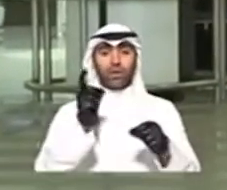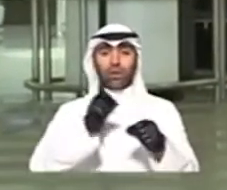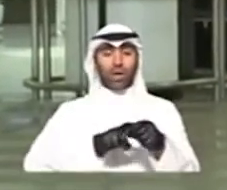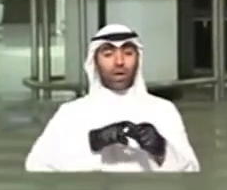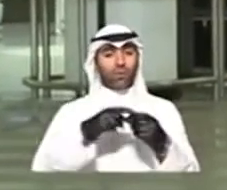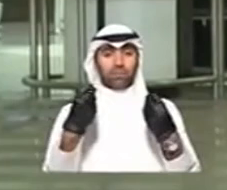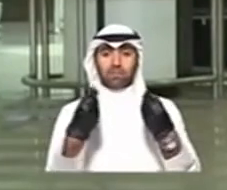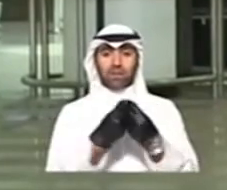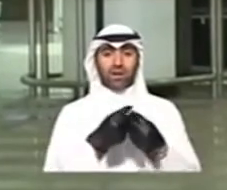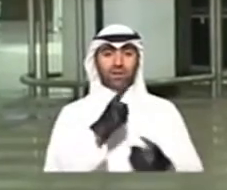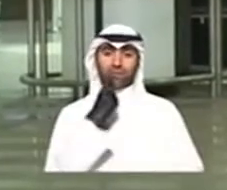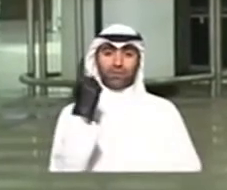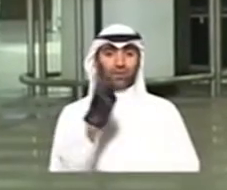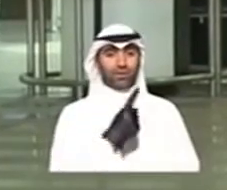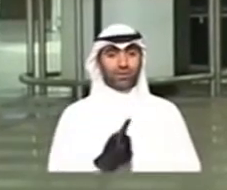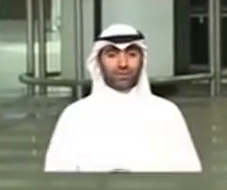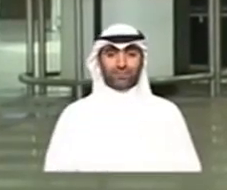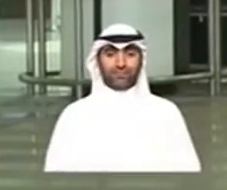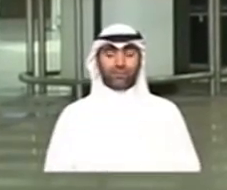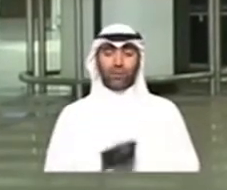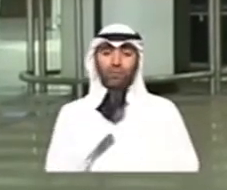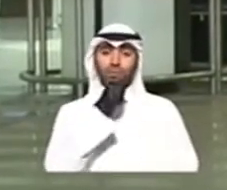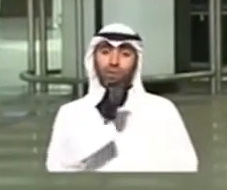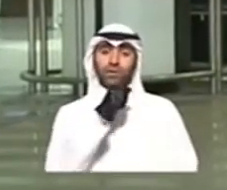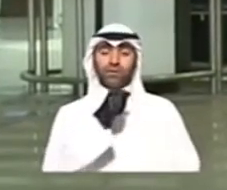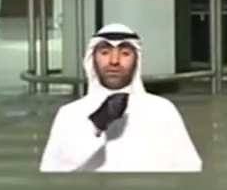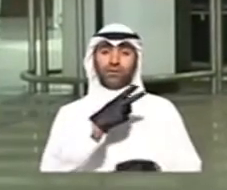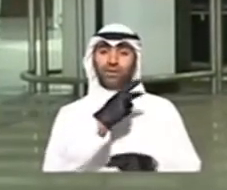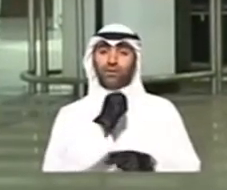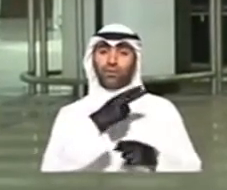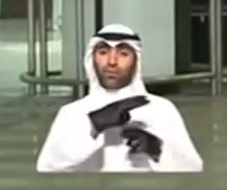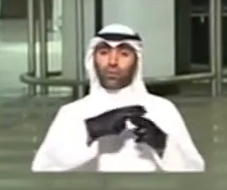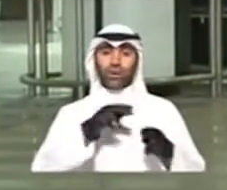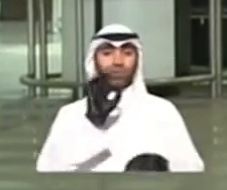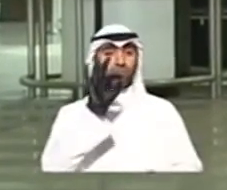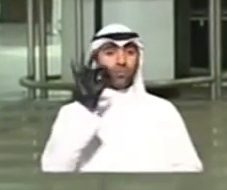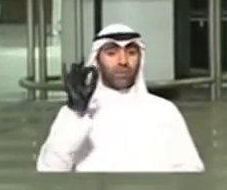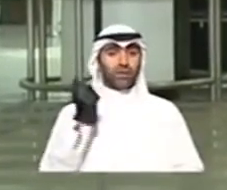لتلفزيون دولة الكويت من مطار فيوميتشينو الدولي بروما.